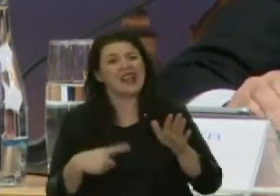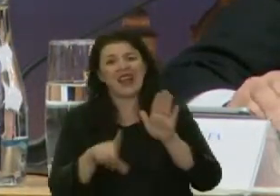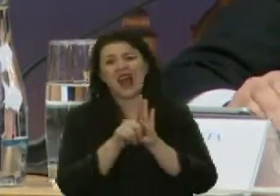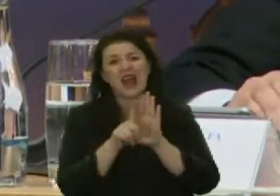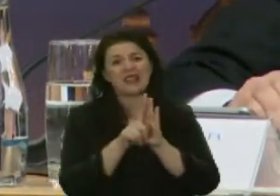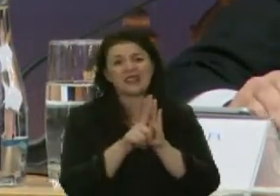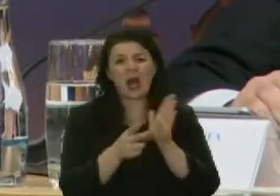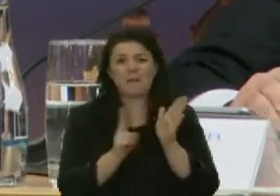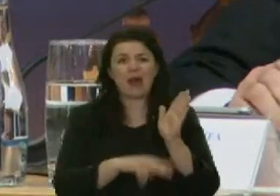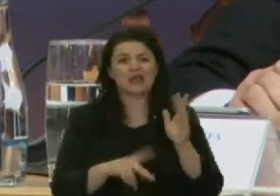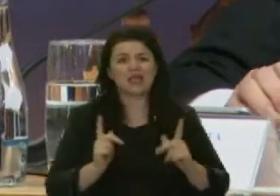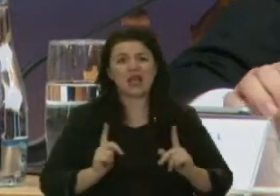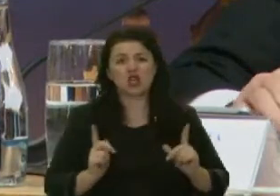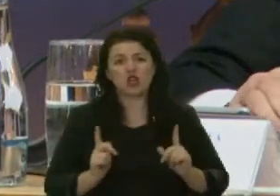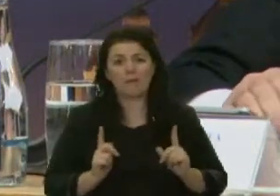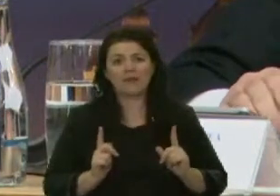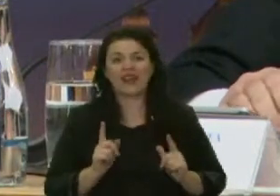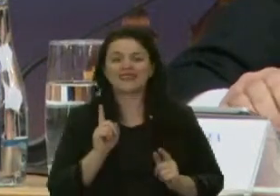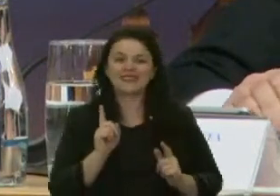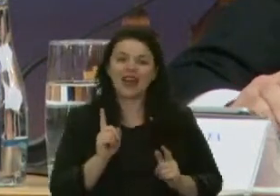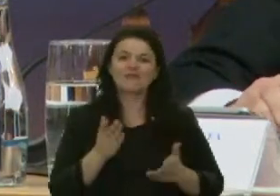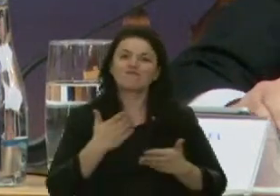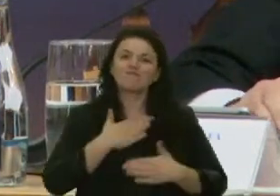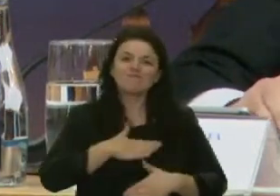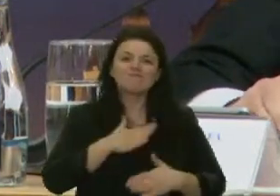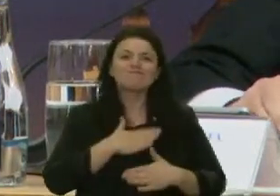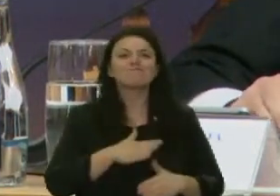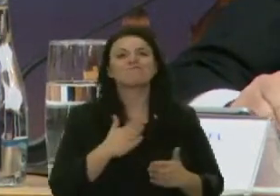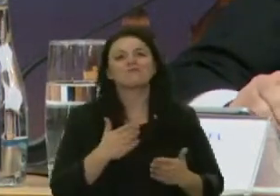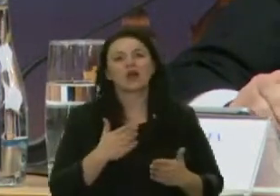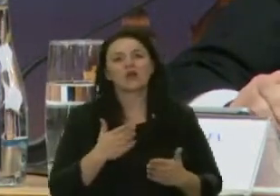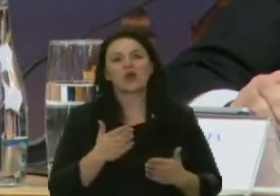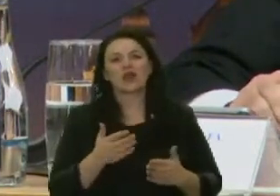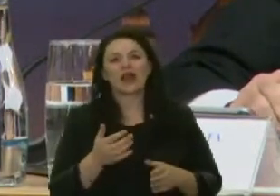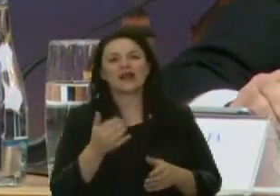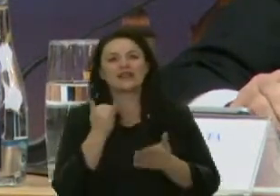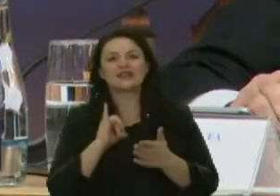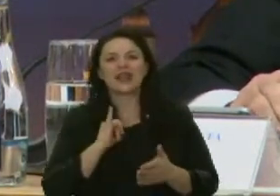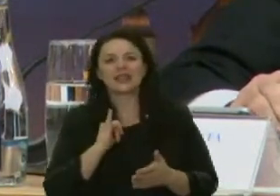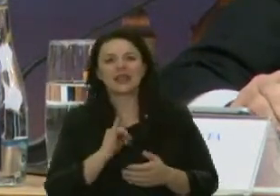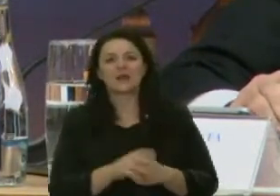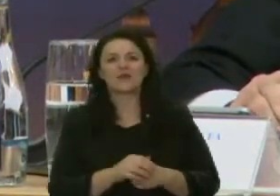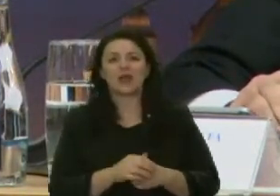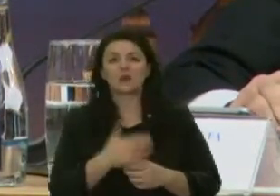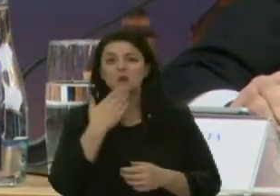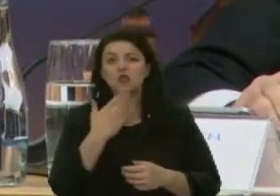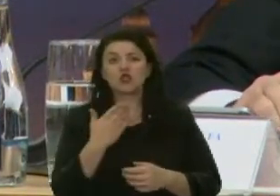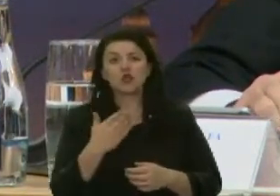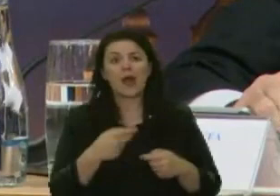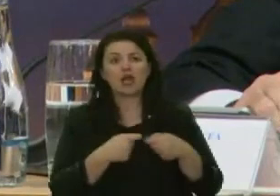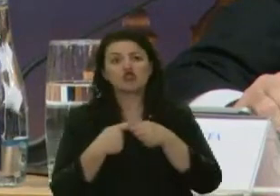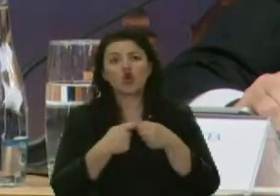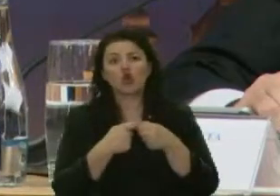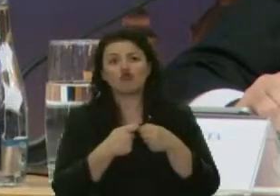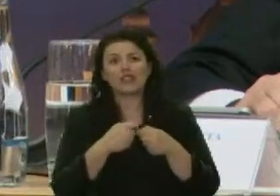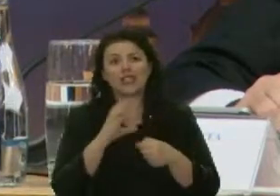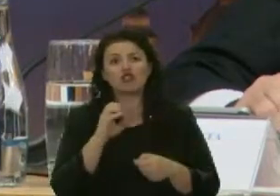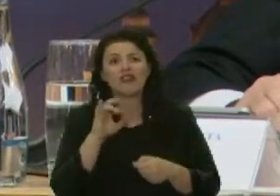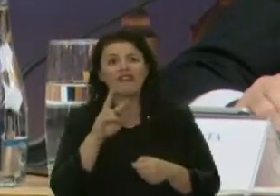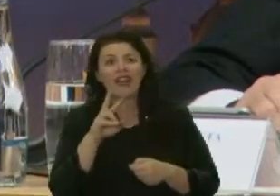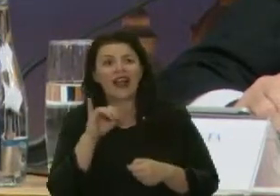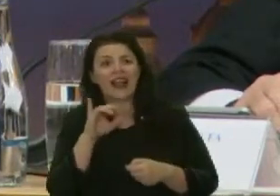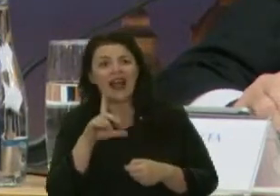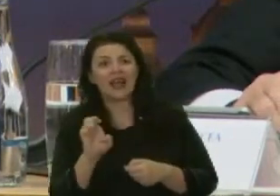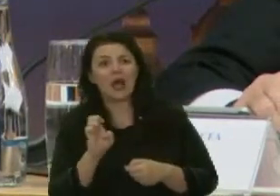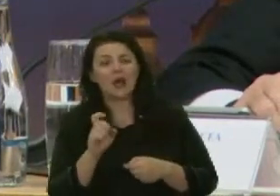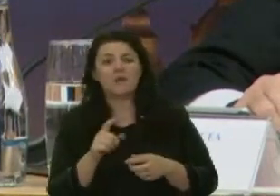mai trebuie să aștepte dar am apreciat preocuparea lor pentru aceste lucruri societății civile clujene în ansamblu prin